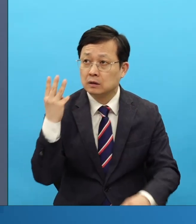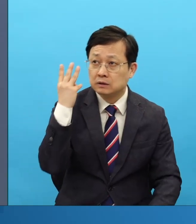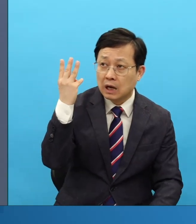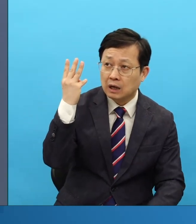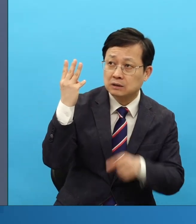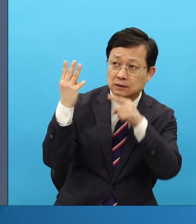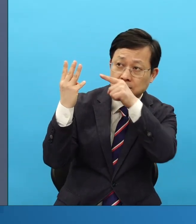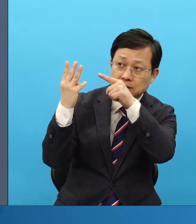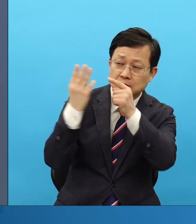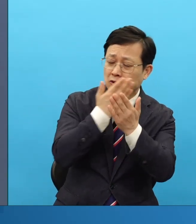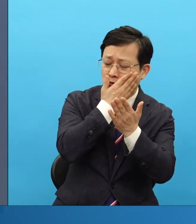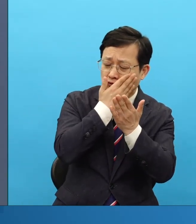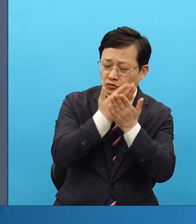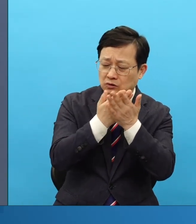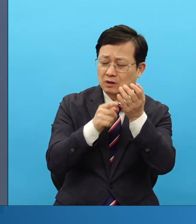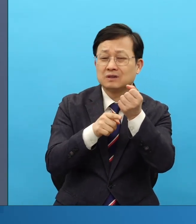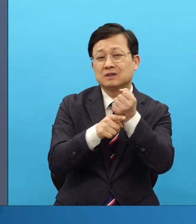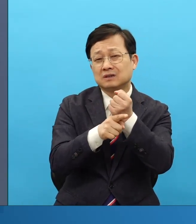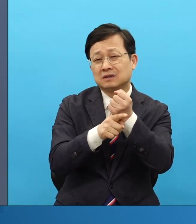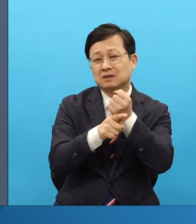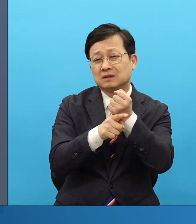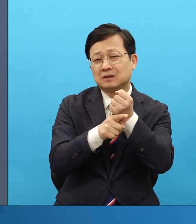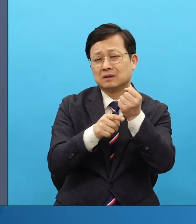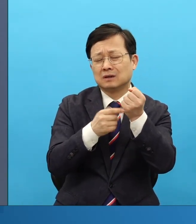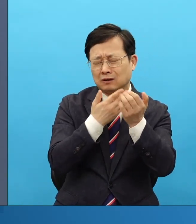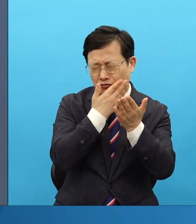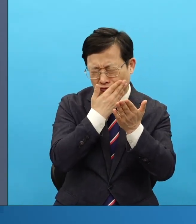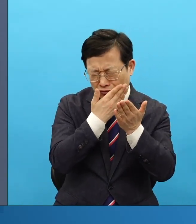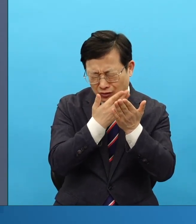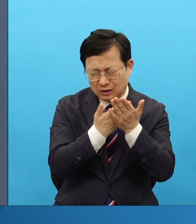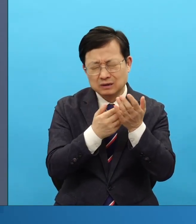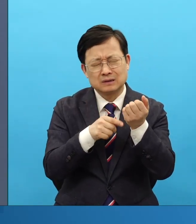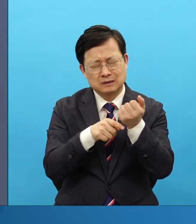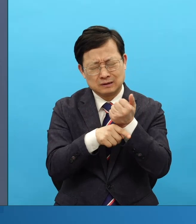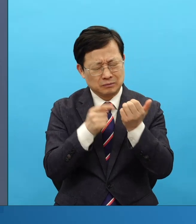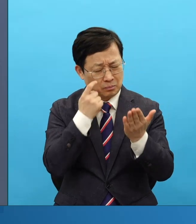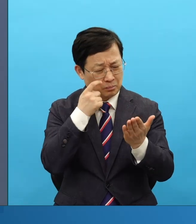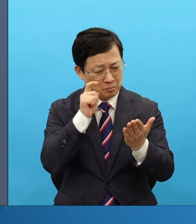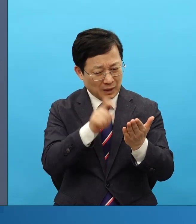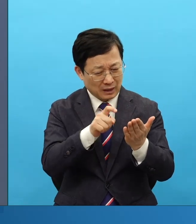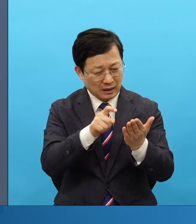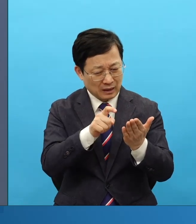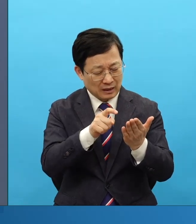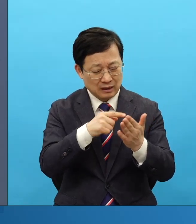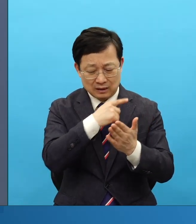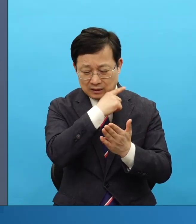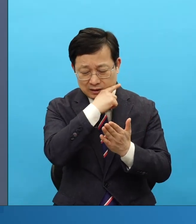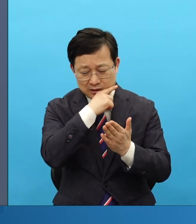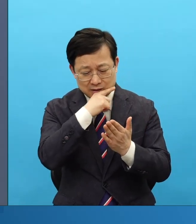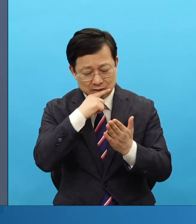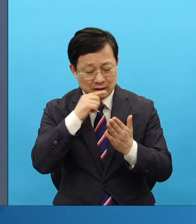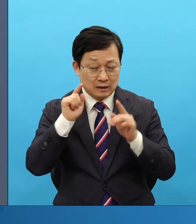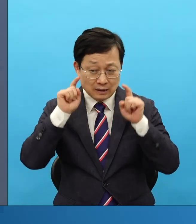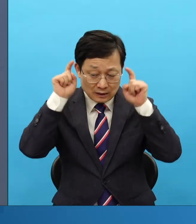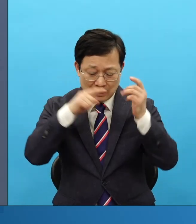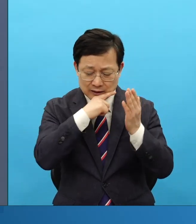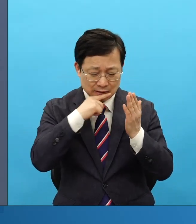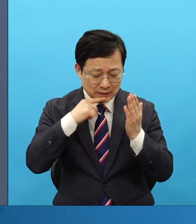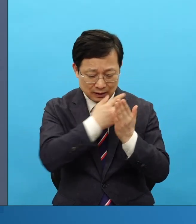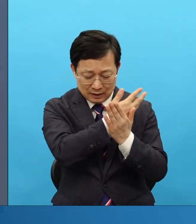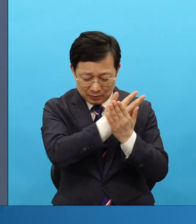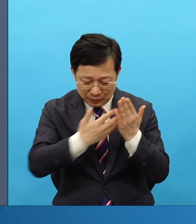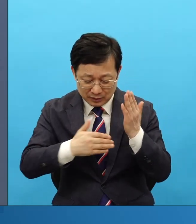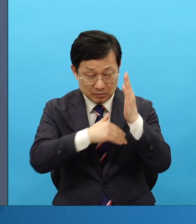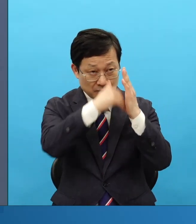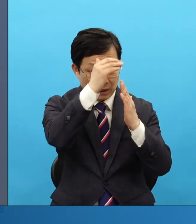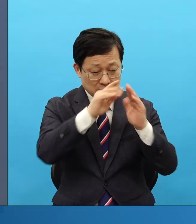보고 After realizing the gospel, I started to see these three important essences of the gospel. 양의 피 바르는 날 빠져나왔다. I was able to come